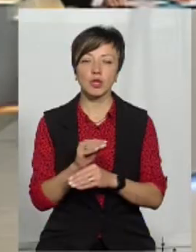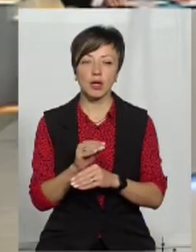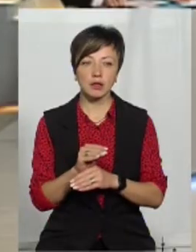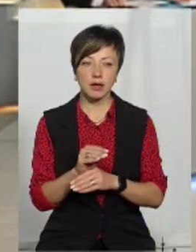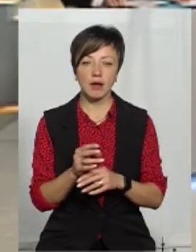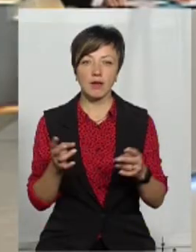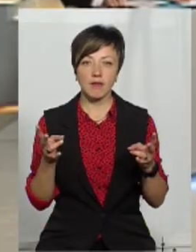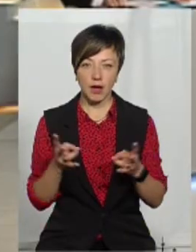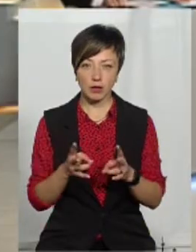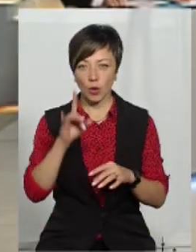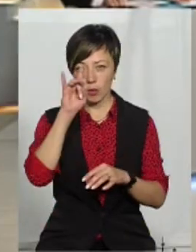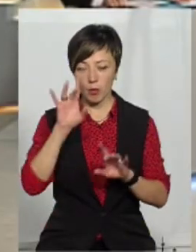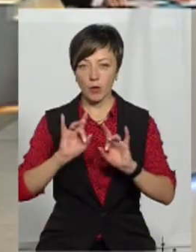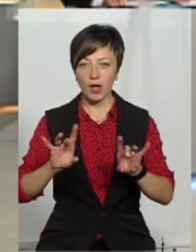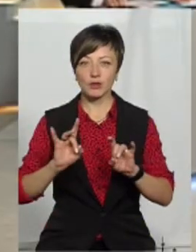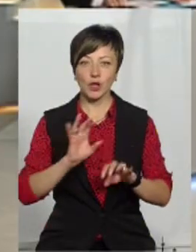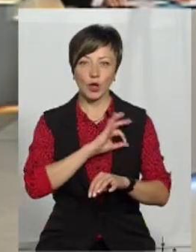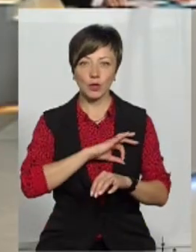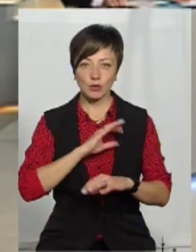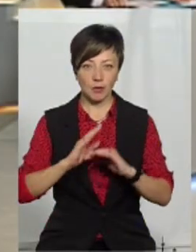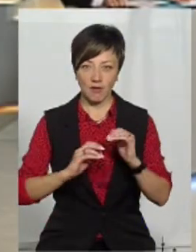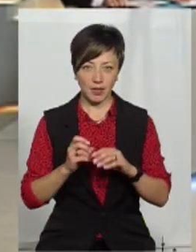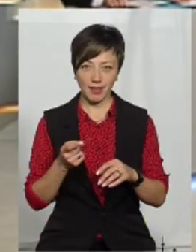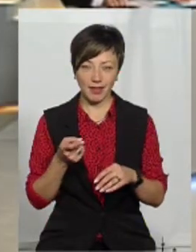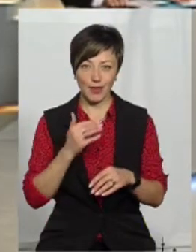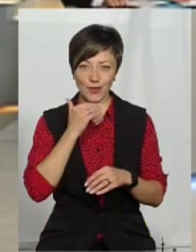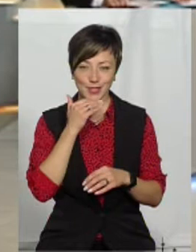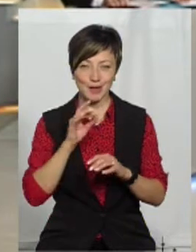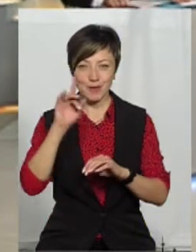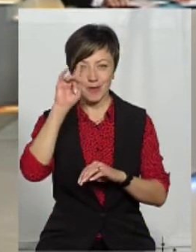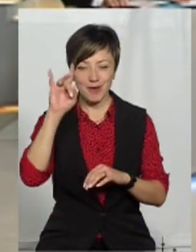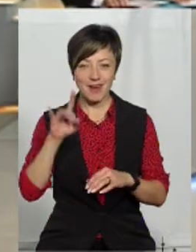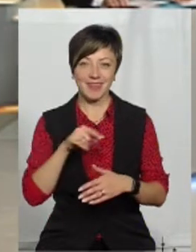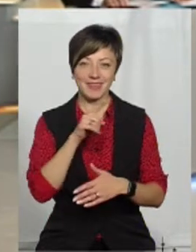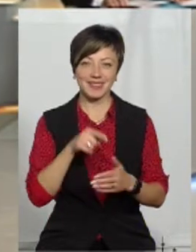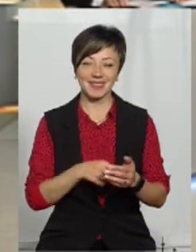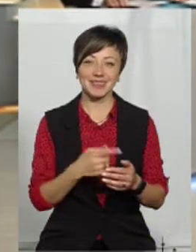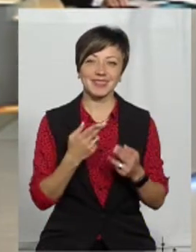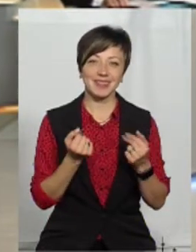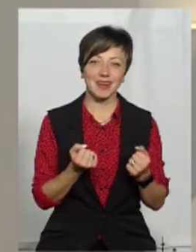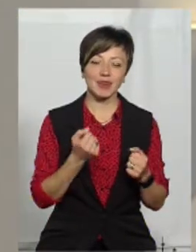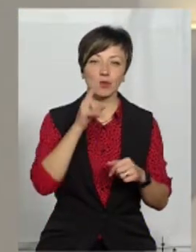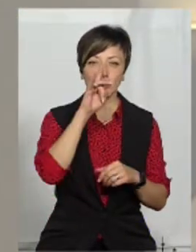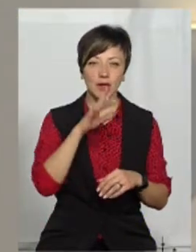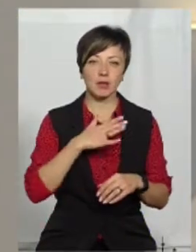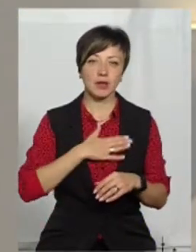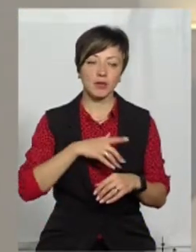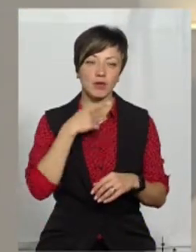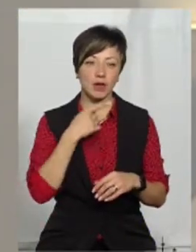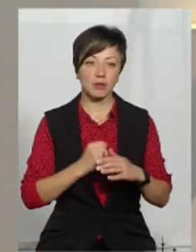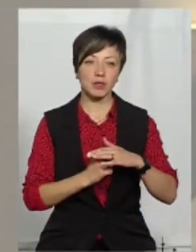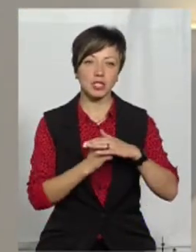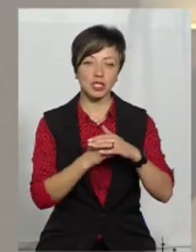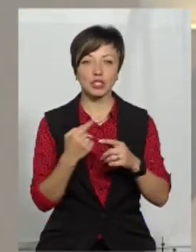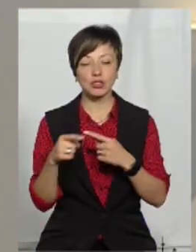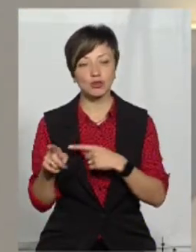А варто популяризувати юридичну професію? Вона не досить популярна, прошу. З одного боку, так, вона популярна, мені це приємно говорити, що дійсно престижна,